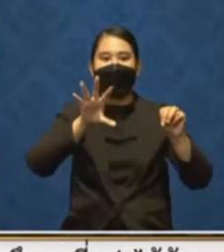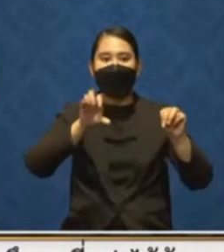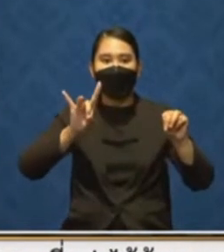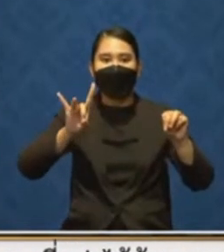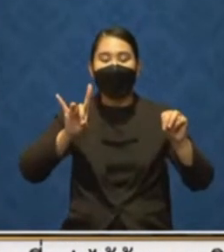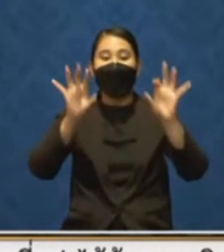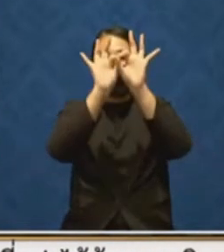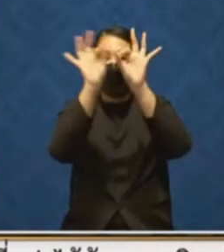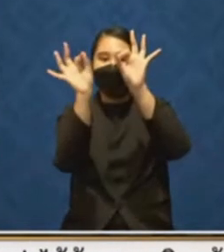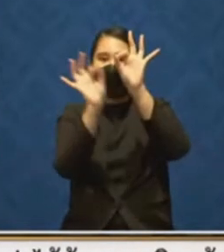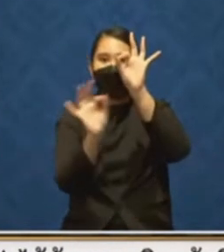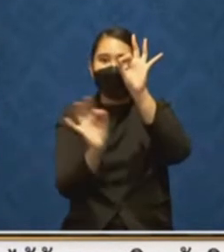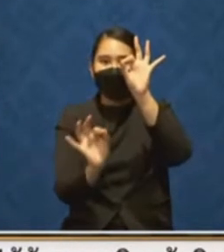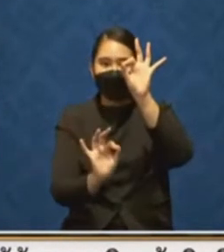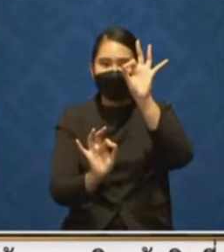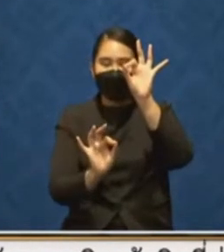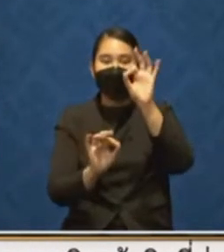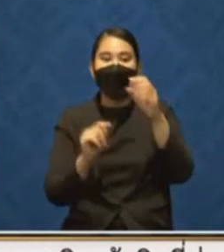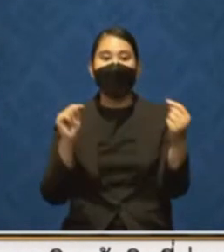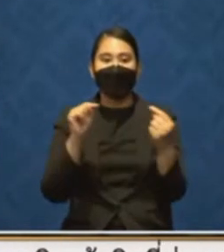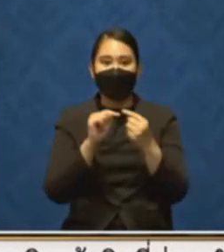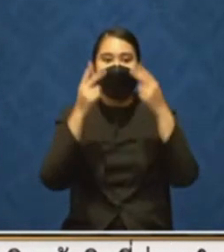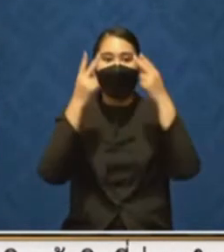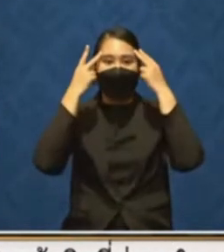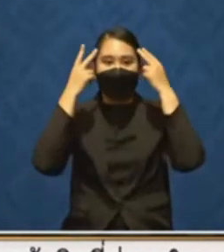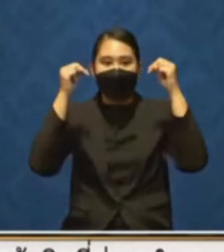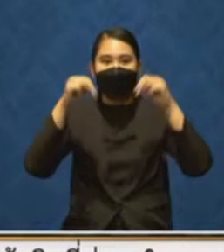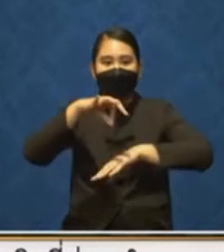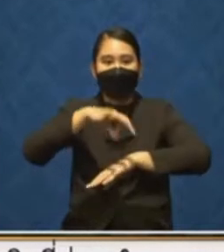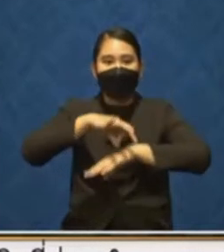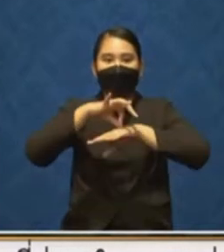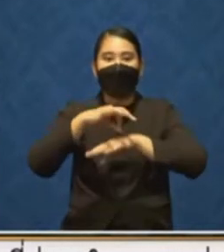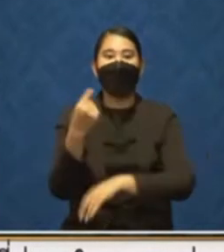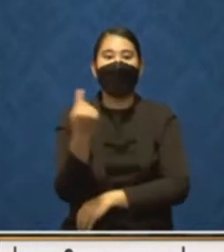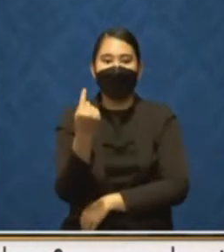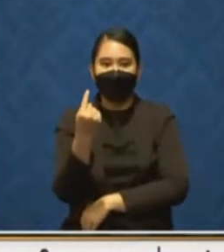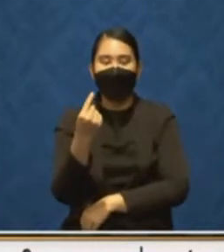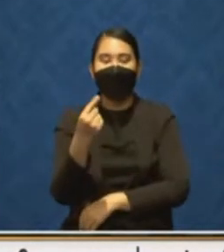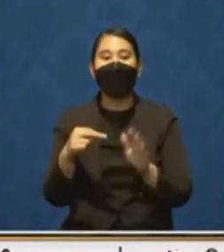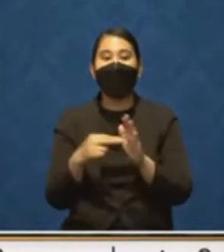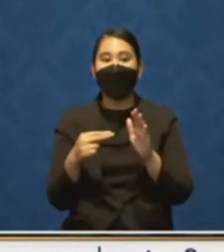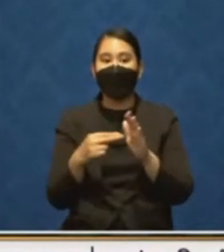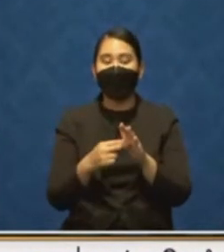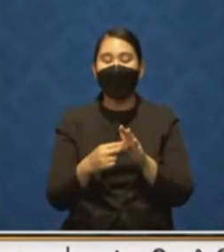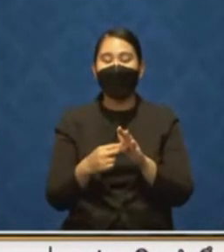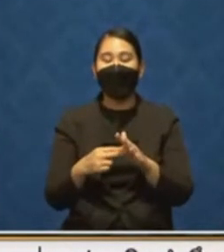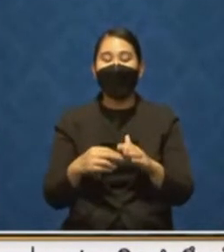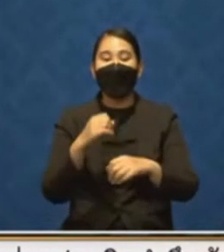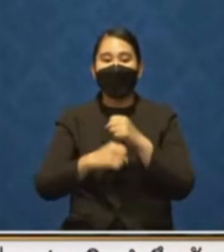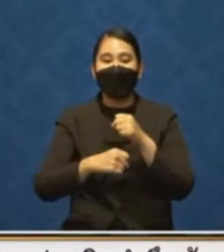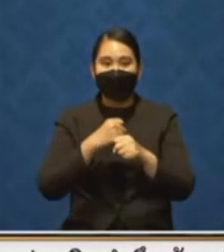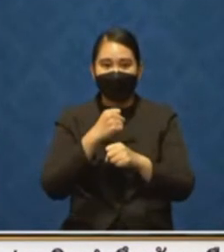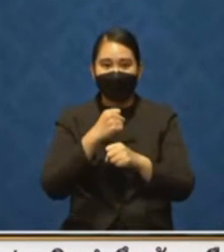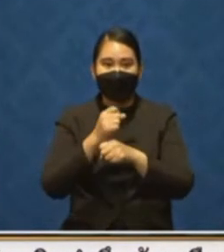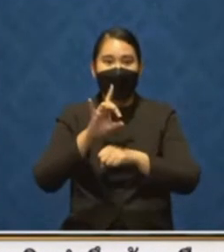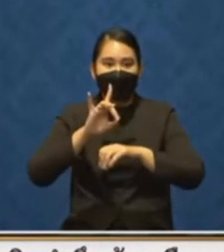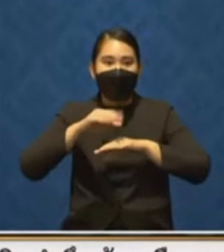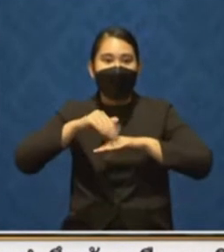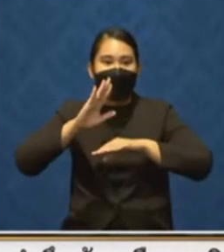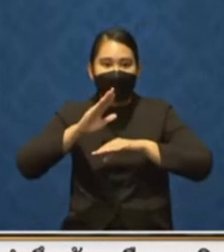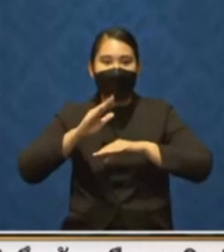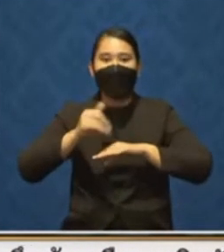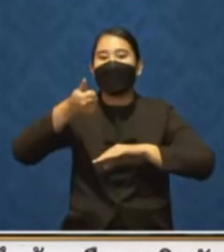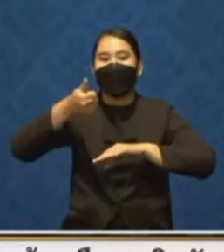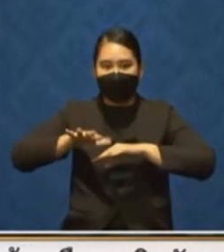หน้านายกตีตำแหน่งเดียวเท่านั้นที่จะลงตำแหน่งการเกิน 8ปีไม่ได้นะครับว่าอย่างชัด